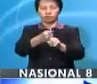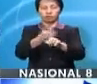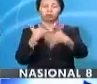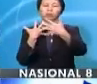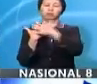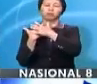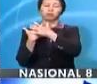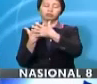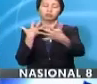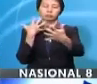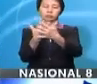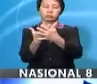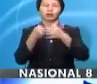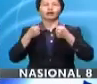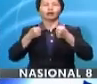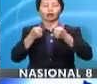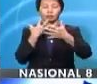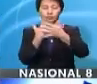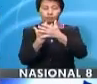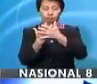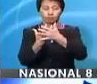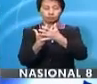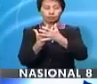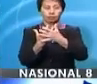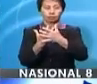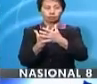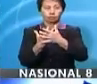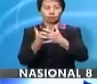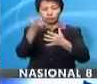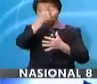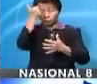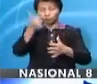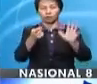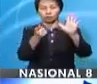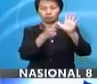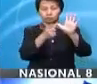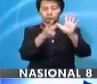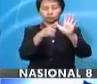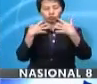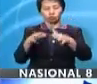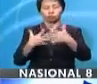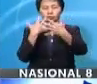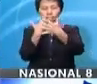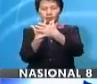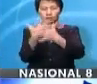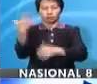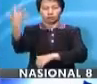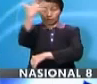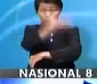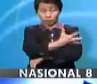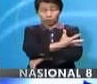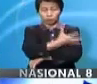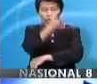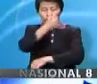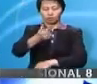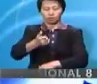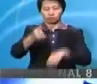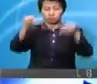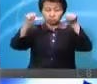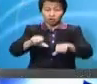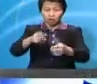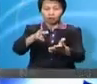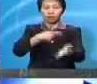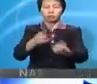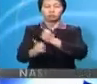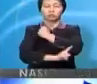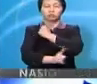penjara, yang mana salah seorang telah dipenjarakan selama 5 hari kerana gagal